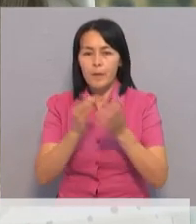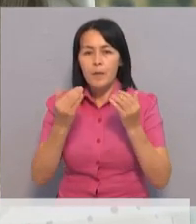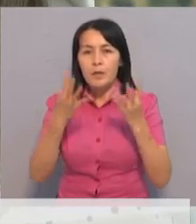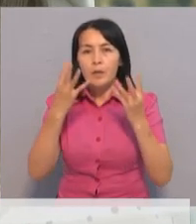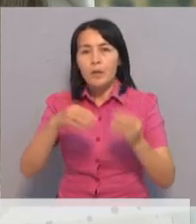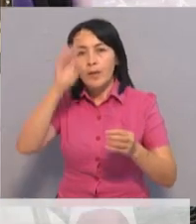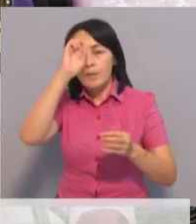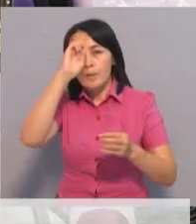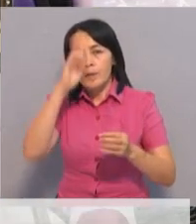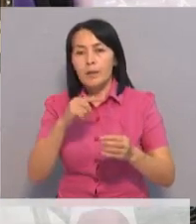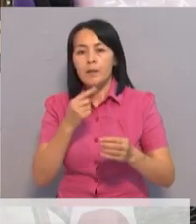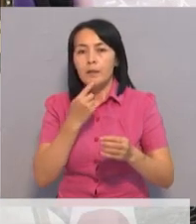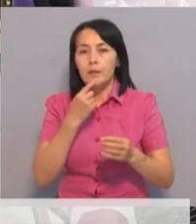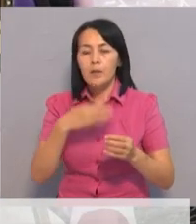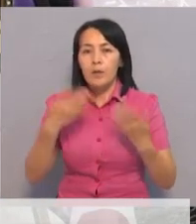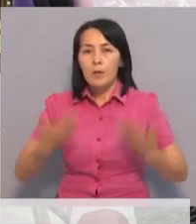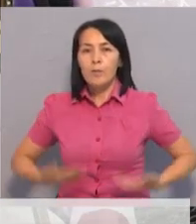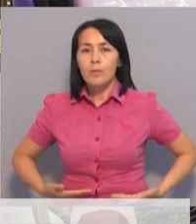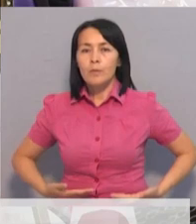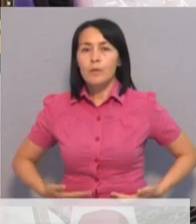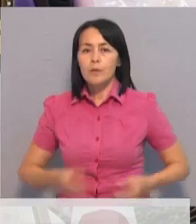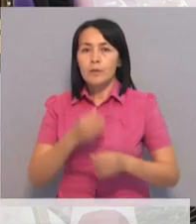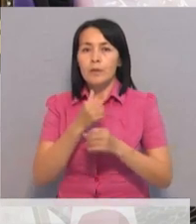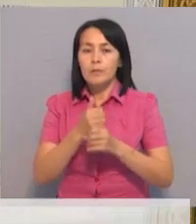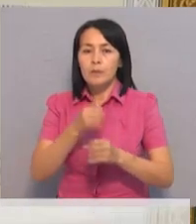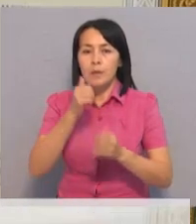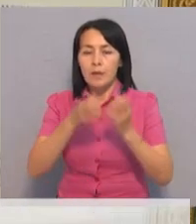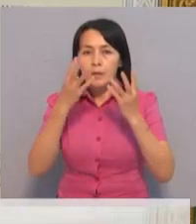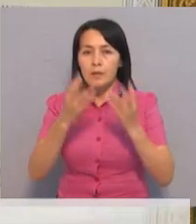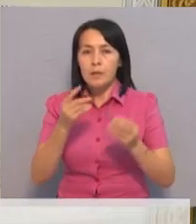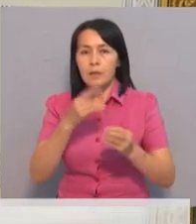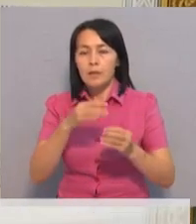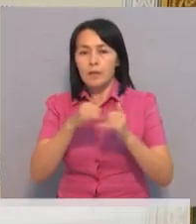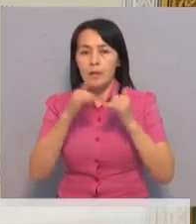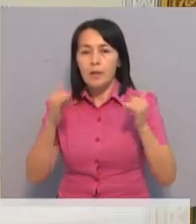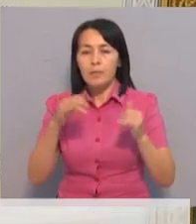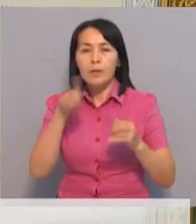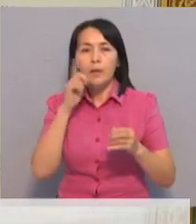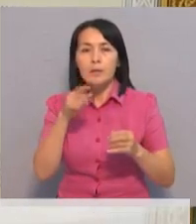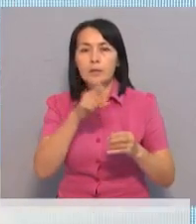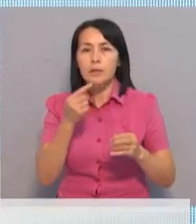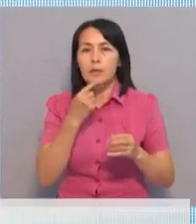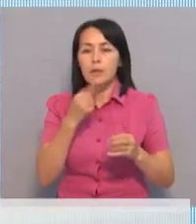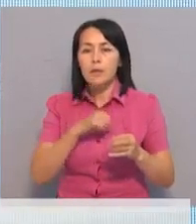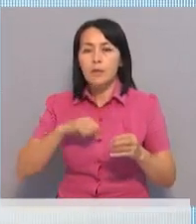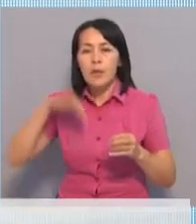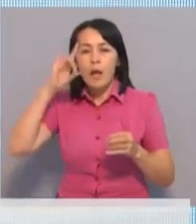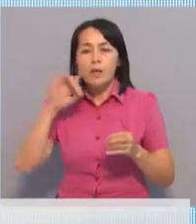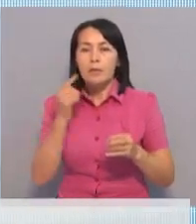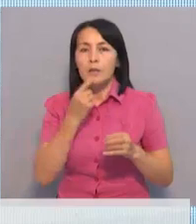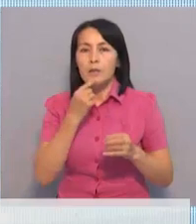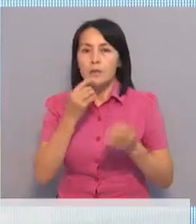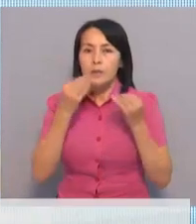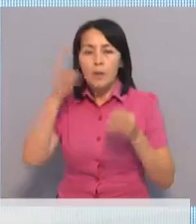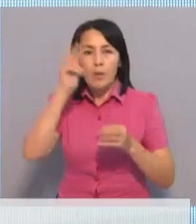кезде мемлекеттік тілдің қоғам өміріндегі маңызы мен салмағы күн санап арта түсуде. Жас ұрпақтың тілі ана тілінде шығып, қазақ